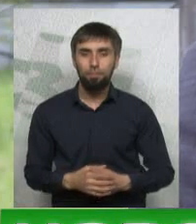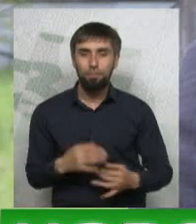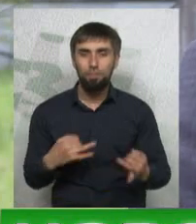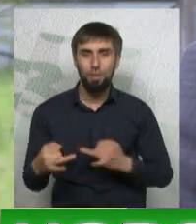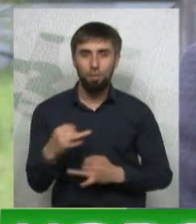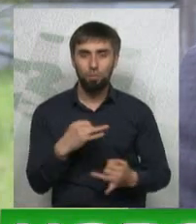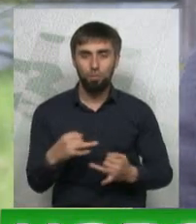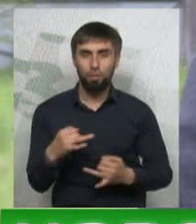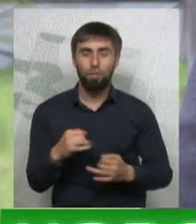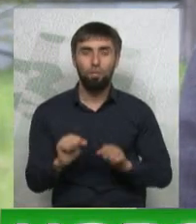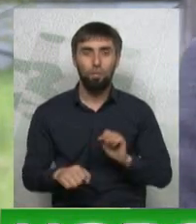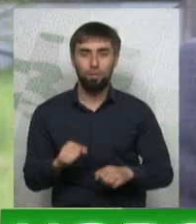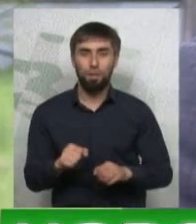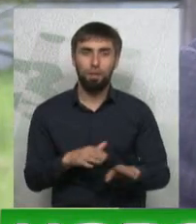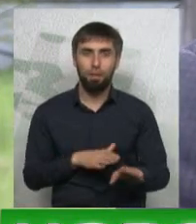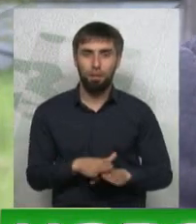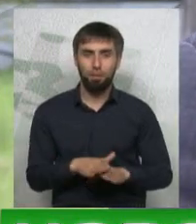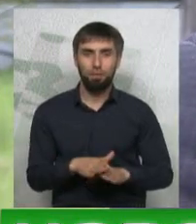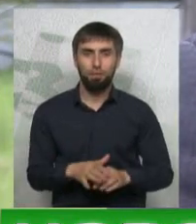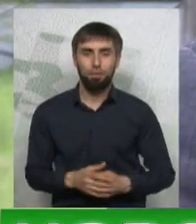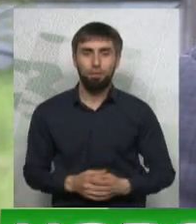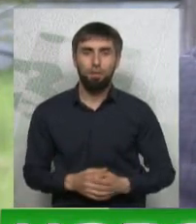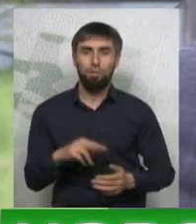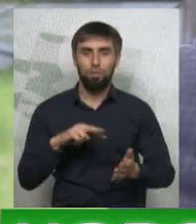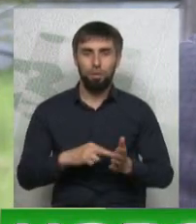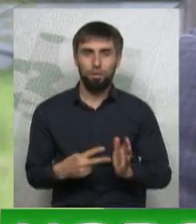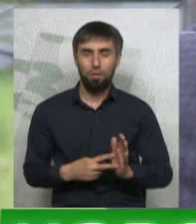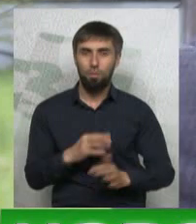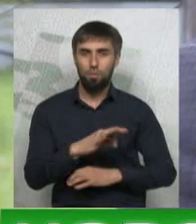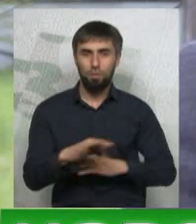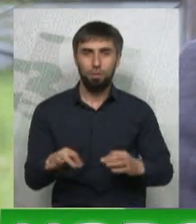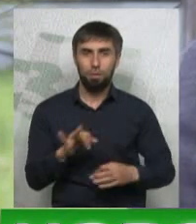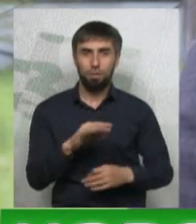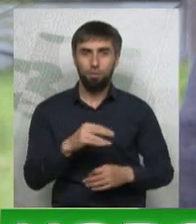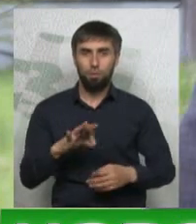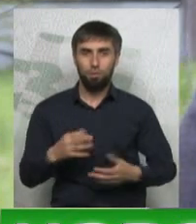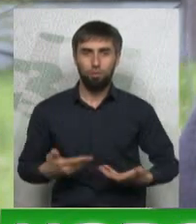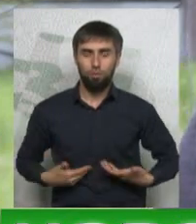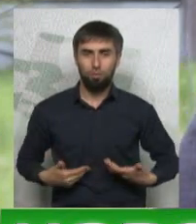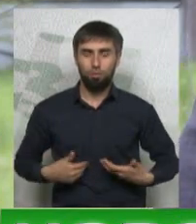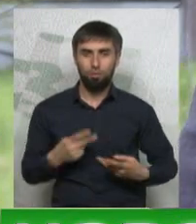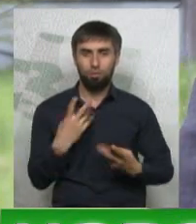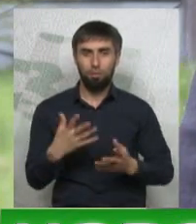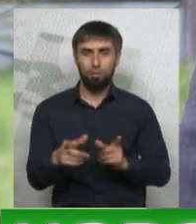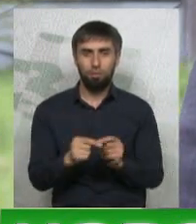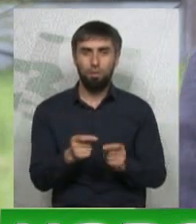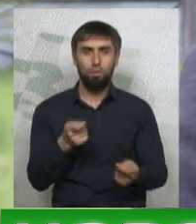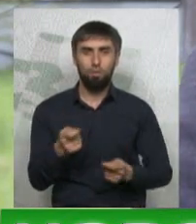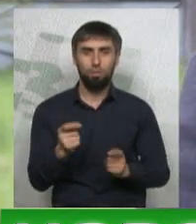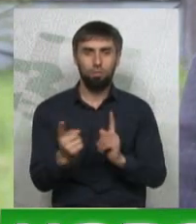обсуждение возможности реализации планируемых проектов именно вживую, непосредственно с